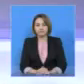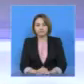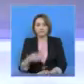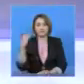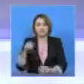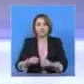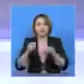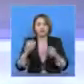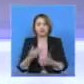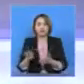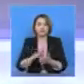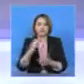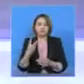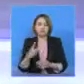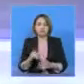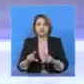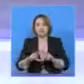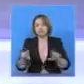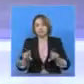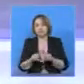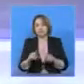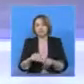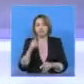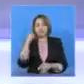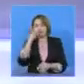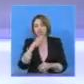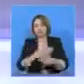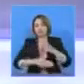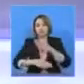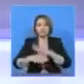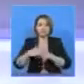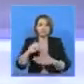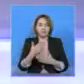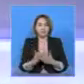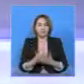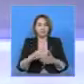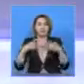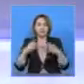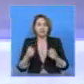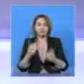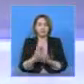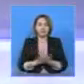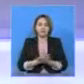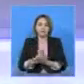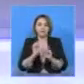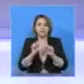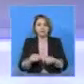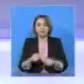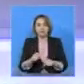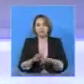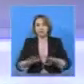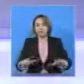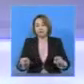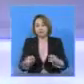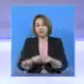В Актобе открыли сразу два реабилитационных центра для лиц с ограниченными возможностями. Оздоровительные услуги могут получать как